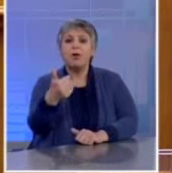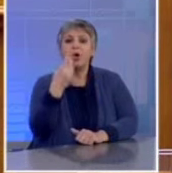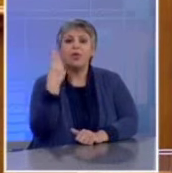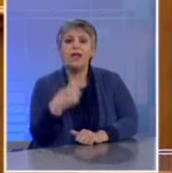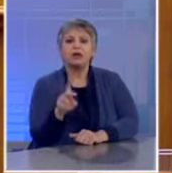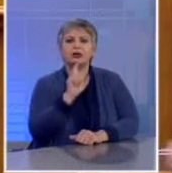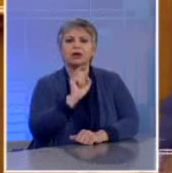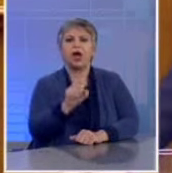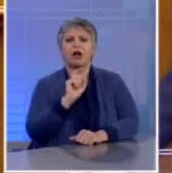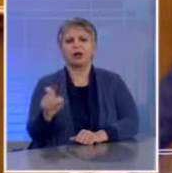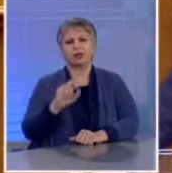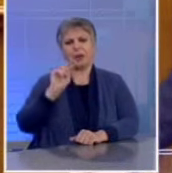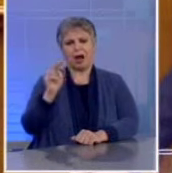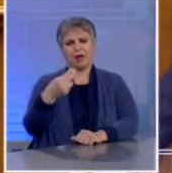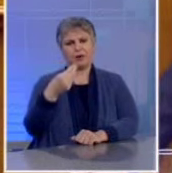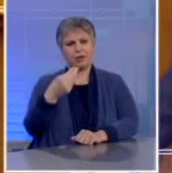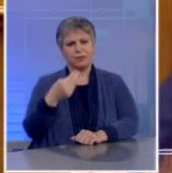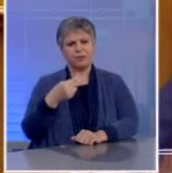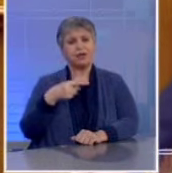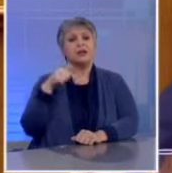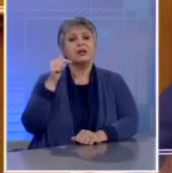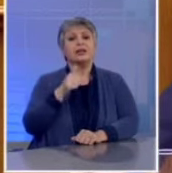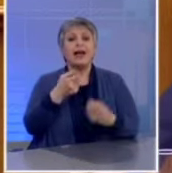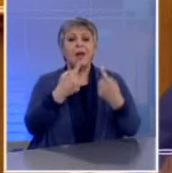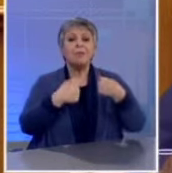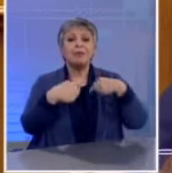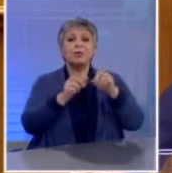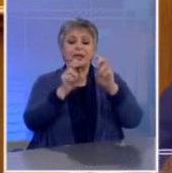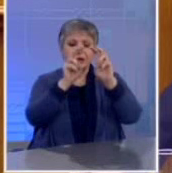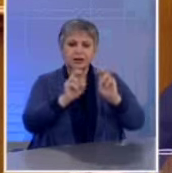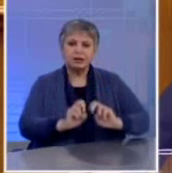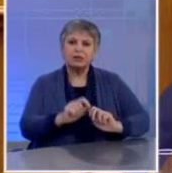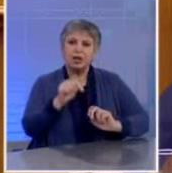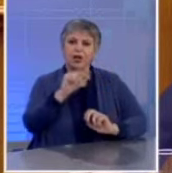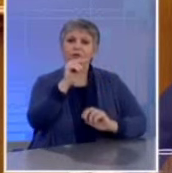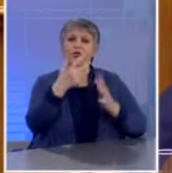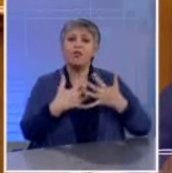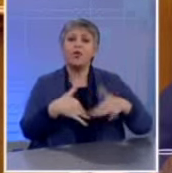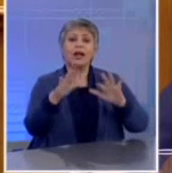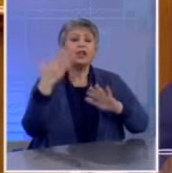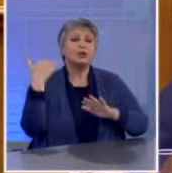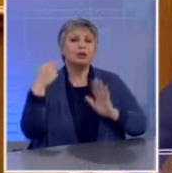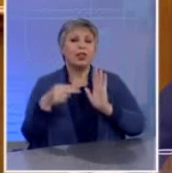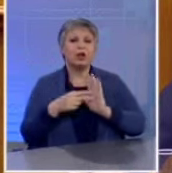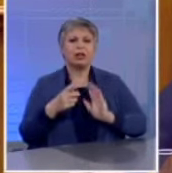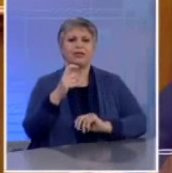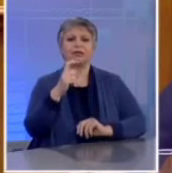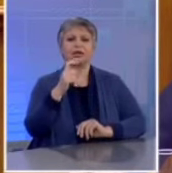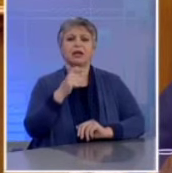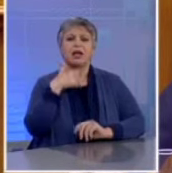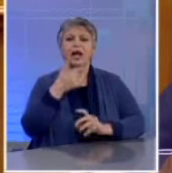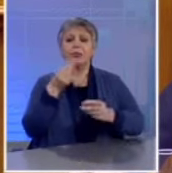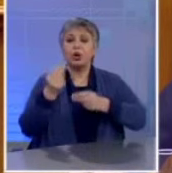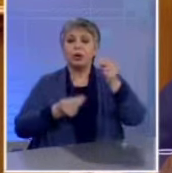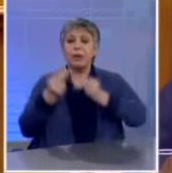ευρώ, όταν η Εξεταστική Επιτροπή της Ελληνικής Βουλής το 2010 υπολόγισε τη ζημιά